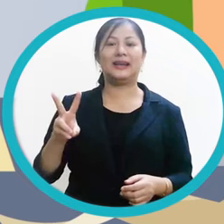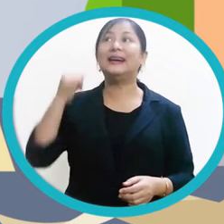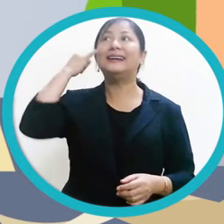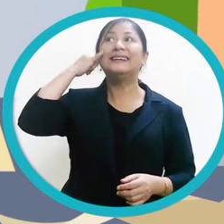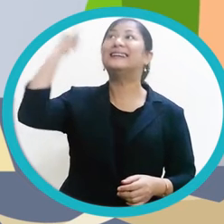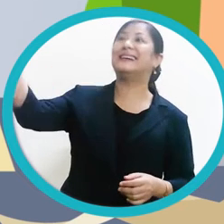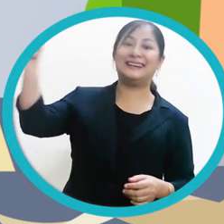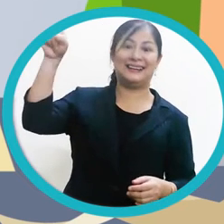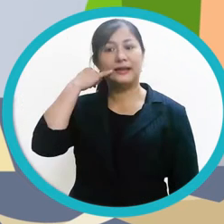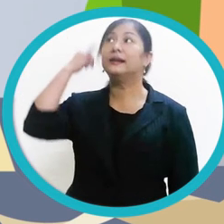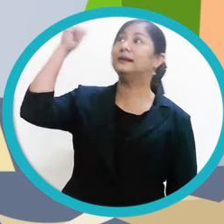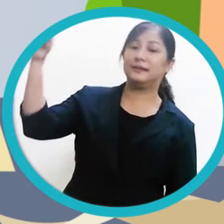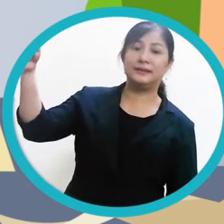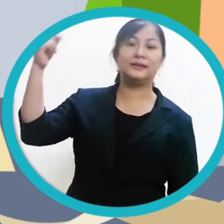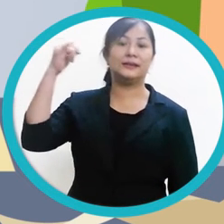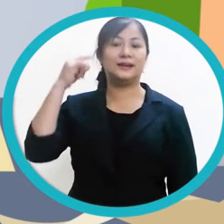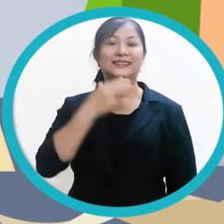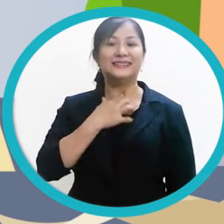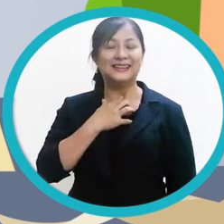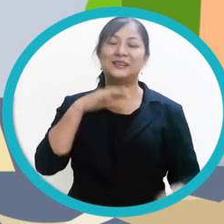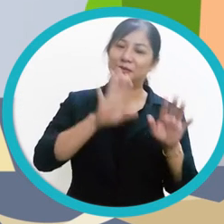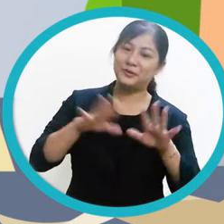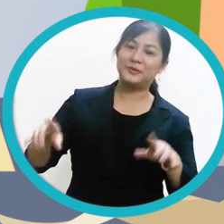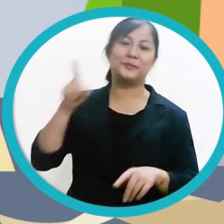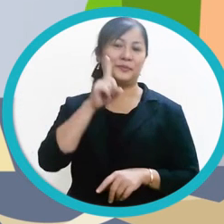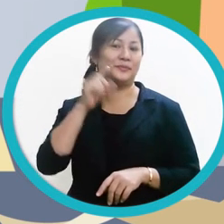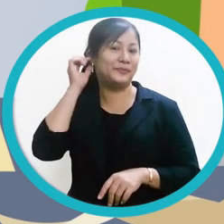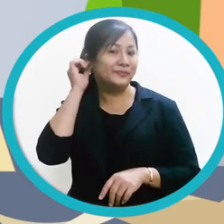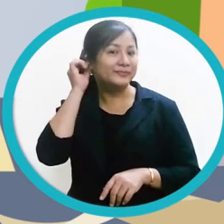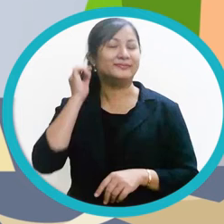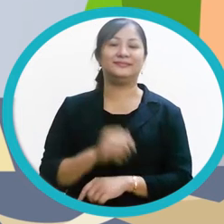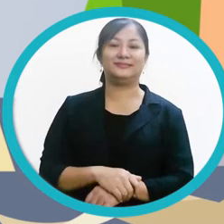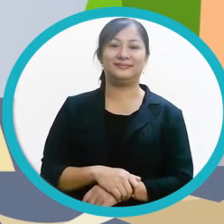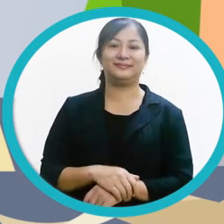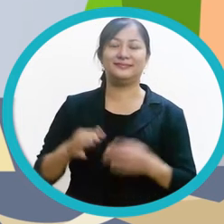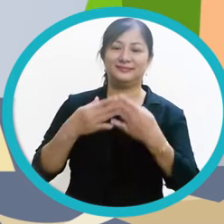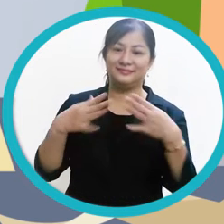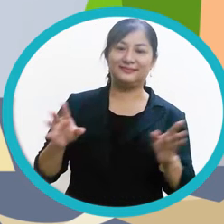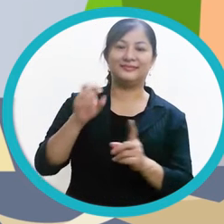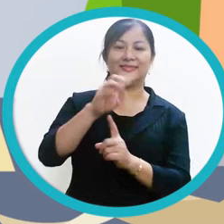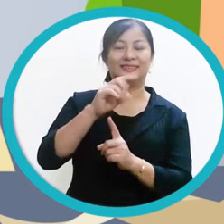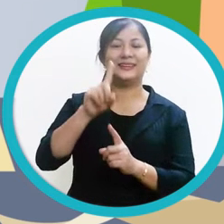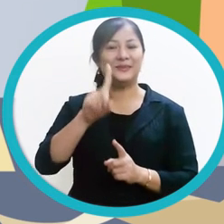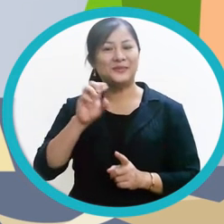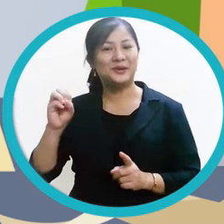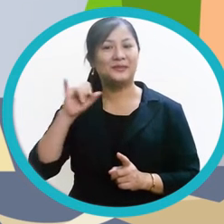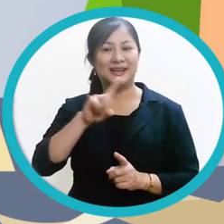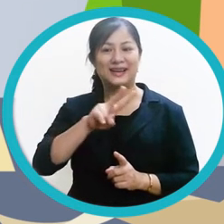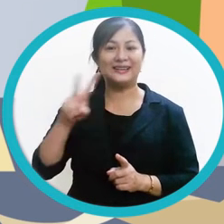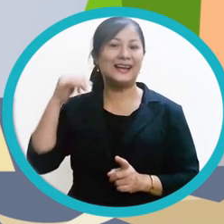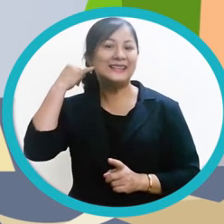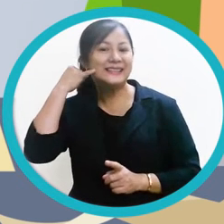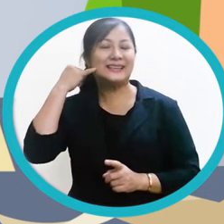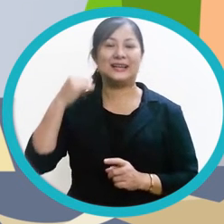dịu dàng của một cô gái. Cổng thông tin 1022 thành phố Đà Nẵng xin nghe. Anh chị cần em hỗ trợ vấn đề gì vậy ạ? Em